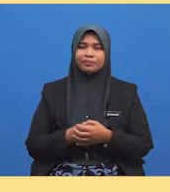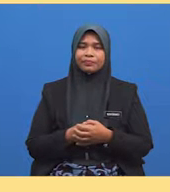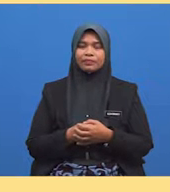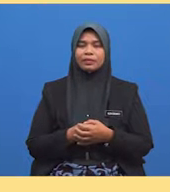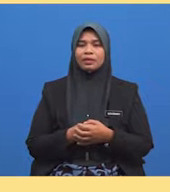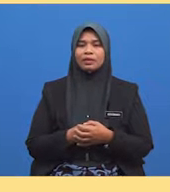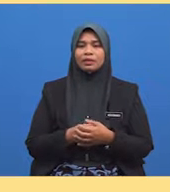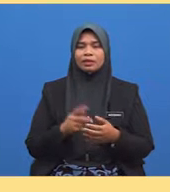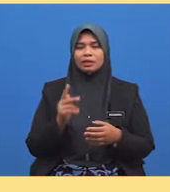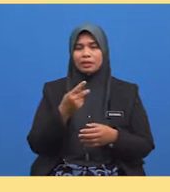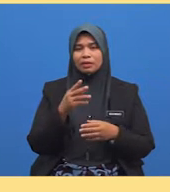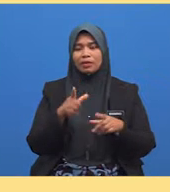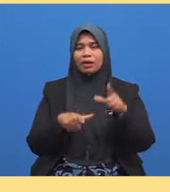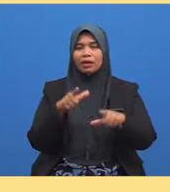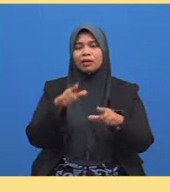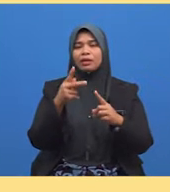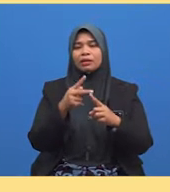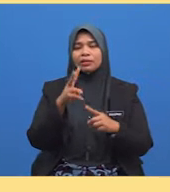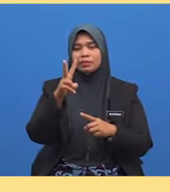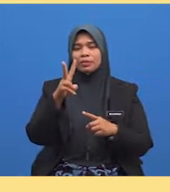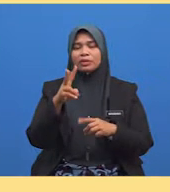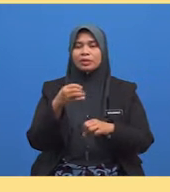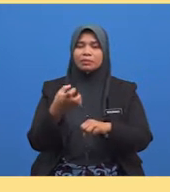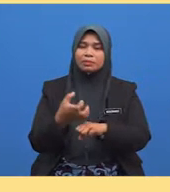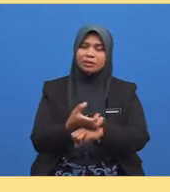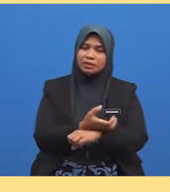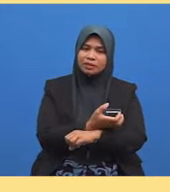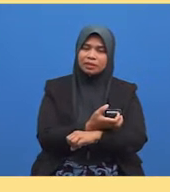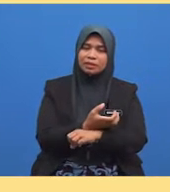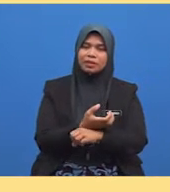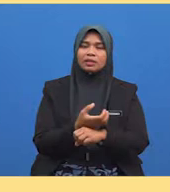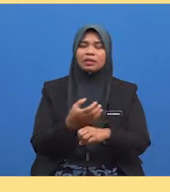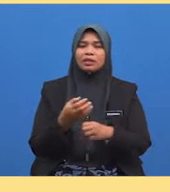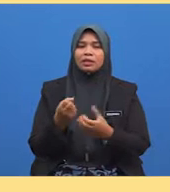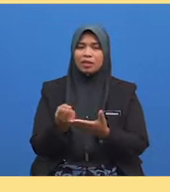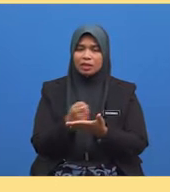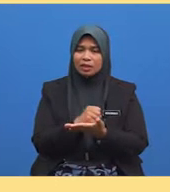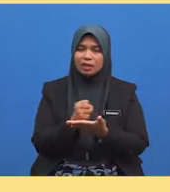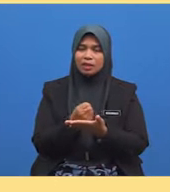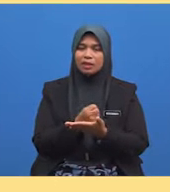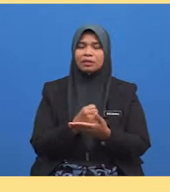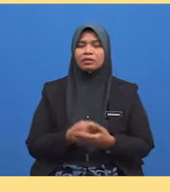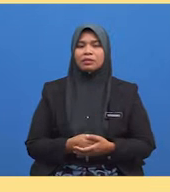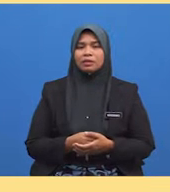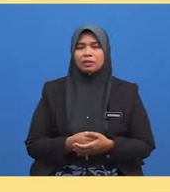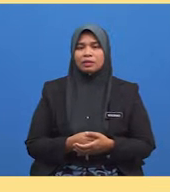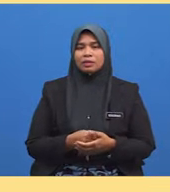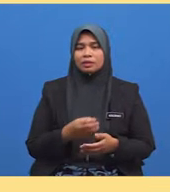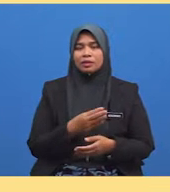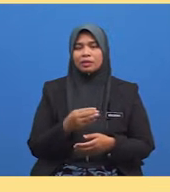pergi ke langkah yang kedua, iaitu bersisik atau tidak bersisik. Manakala haiwan